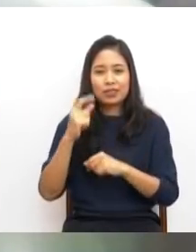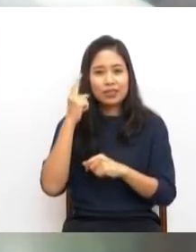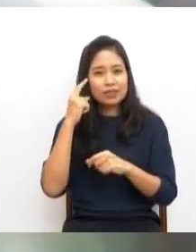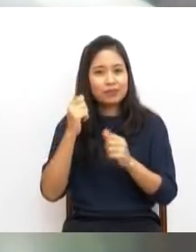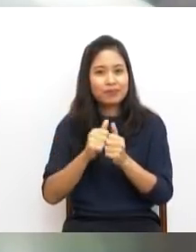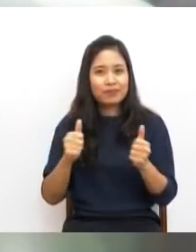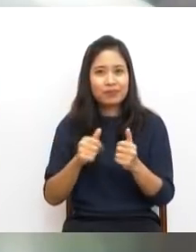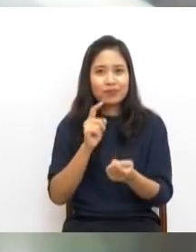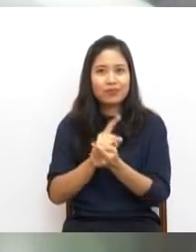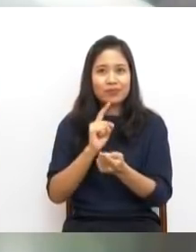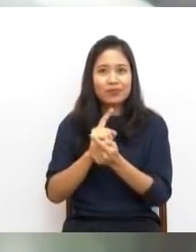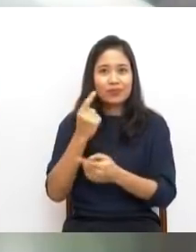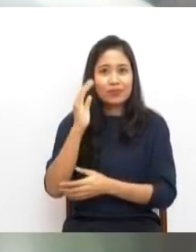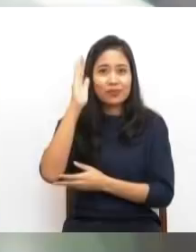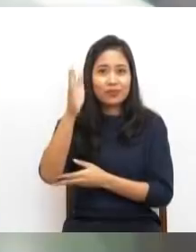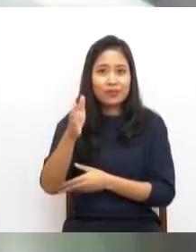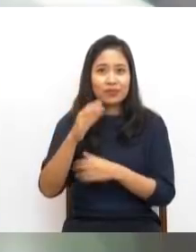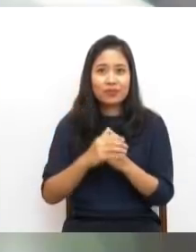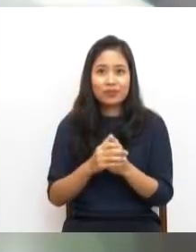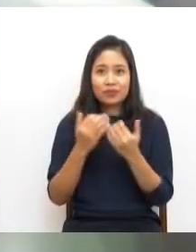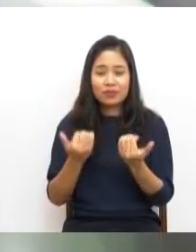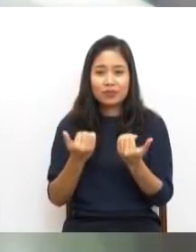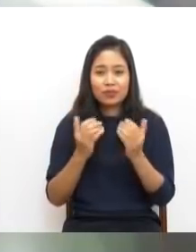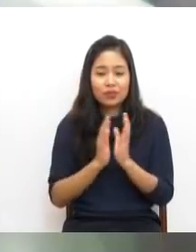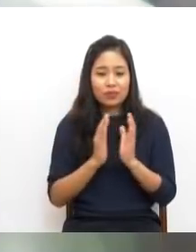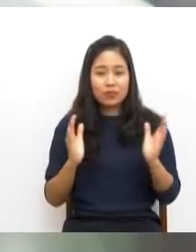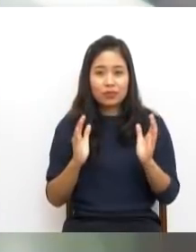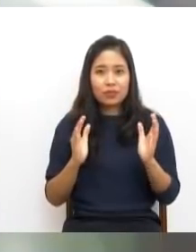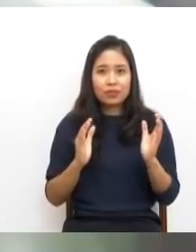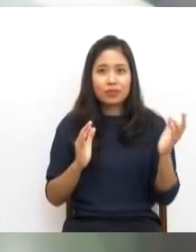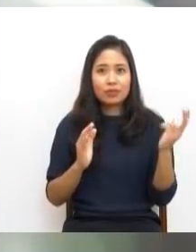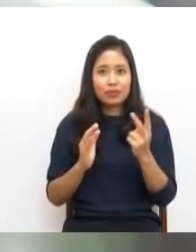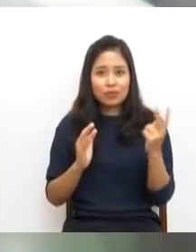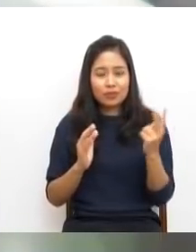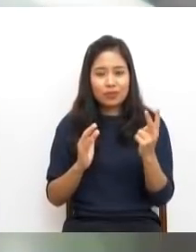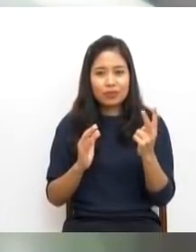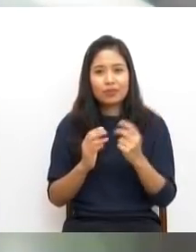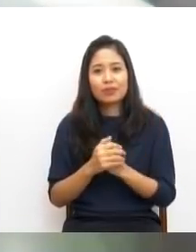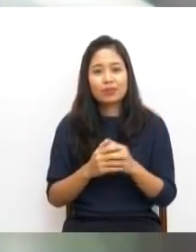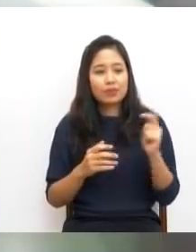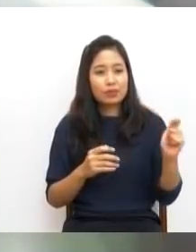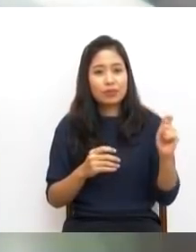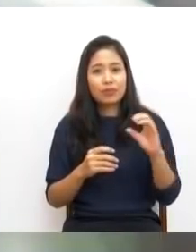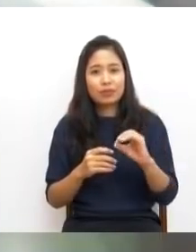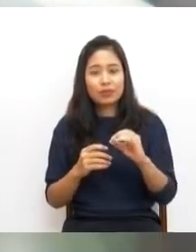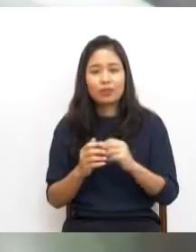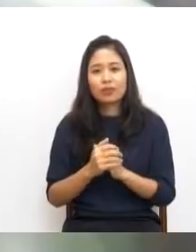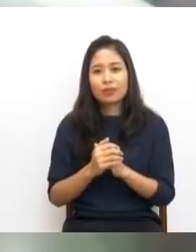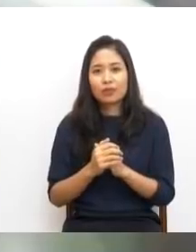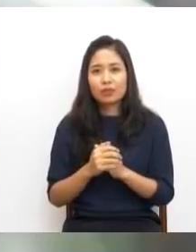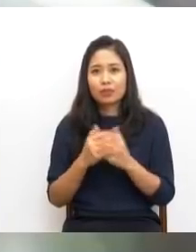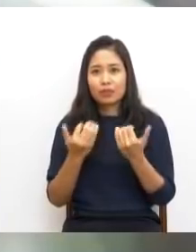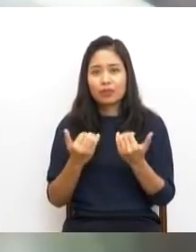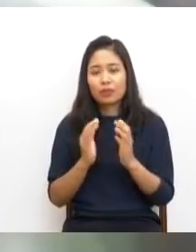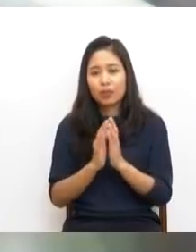อีกครั้งนึงในปีที่5นะคะสำหรับวันนี้นะคะต้องขอขอบคุณนะคะน้องเอนะคะแล้วน้องเอนะคะแล้วก็น้อง